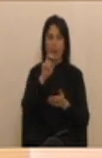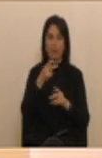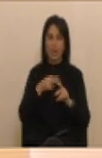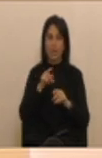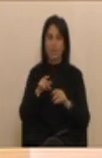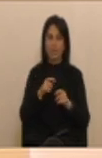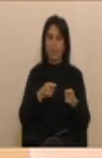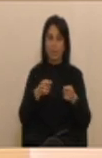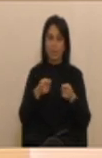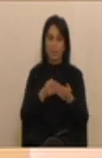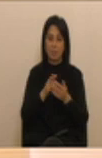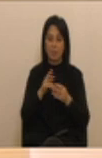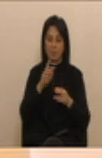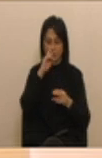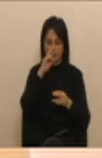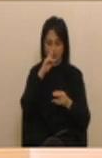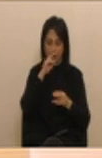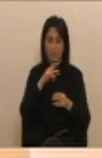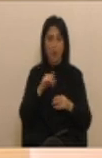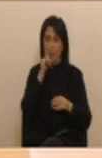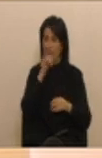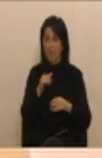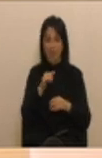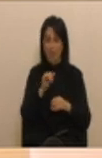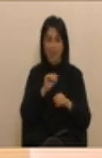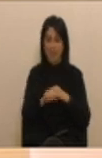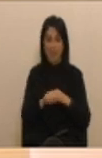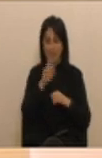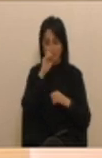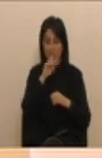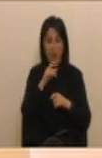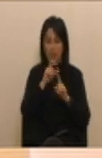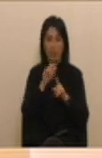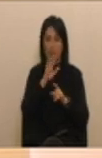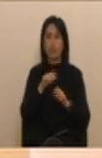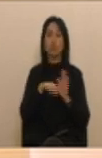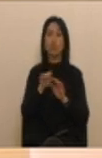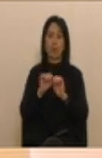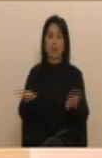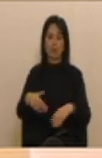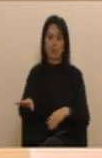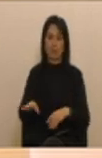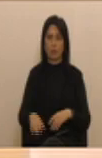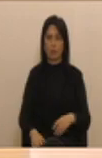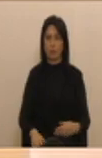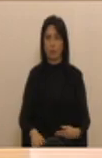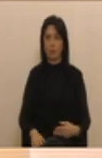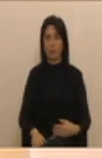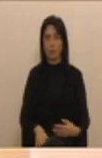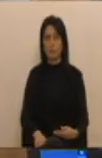ეს მიმართულება მონანიების პროცესში. და თუ ეს ვერ გაიარა და ვერ დაეძლია, მაშინ ხო მართლა ჯობია რომ დაიშალოს. მადლობა